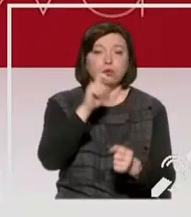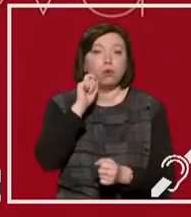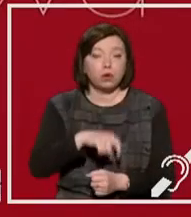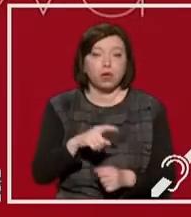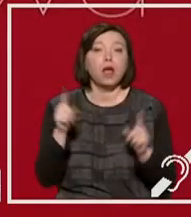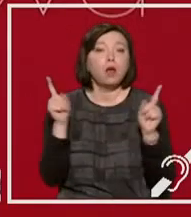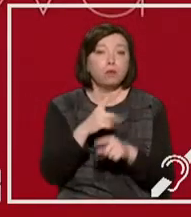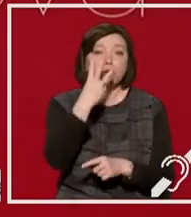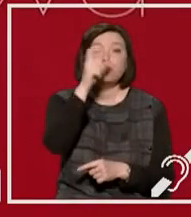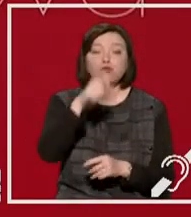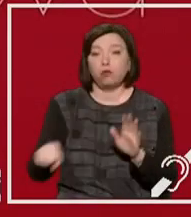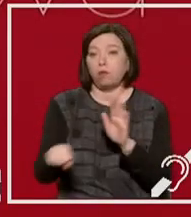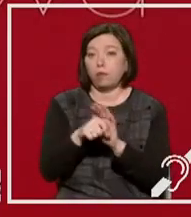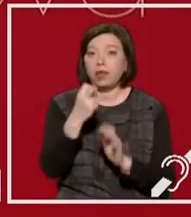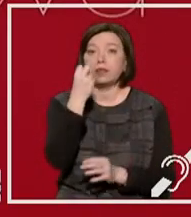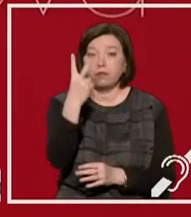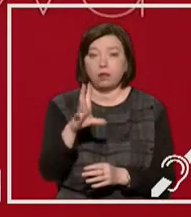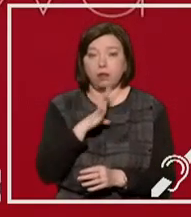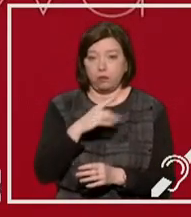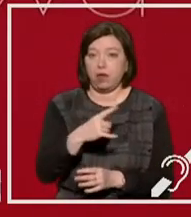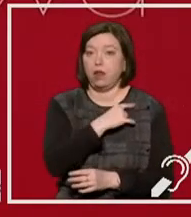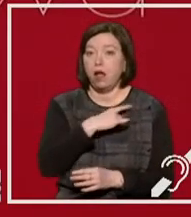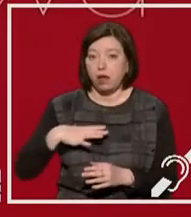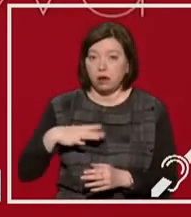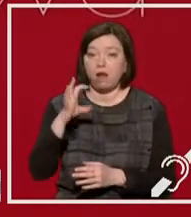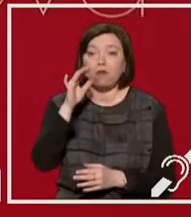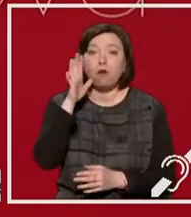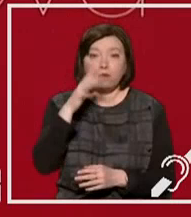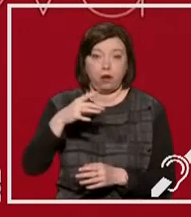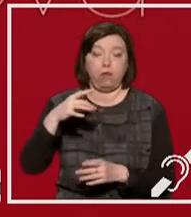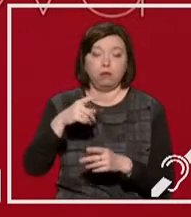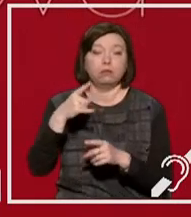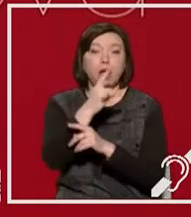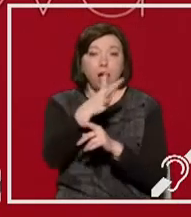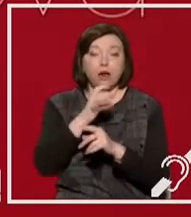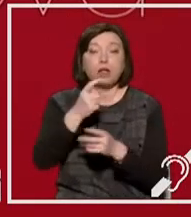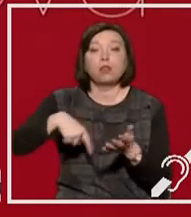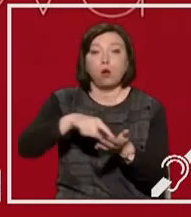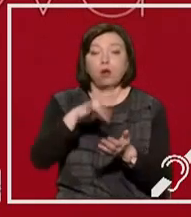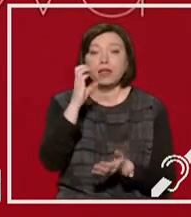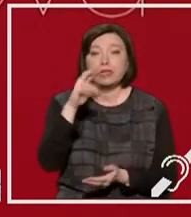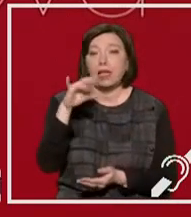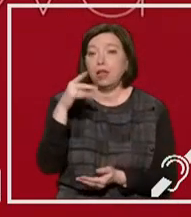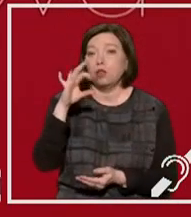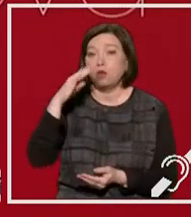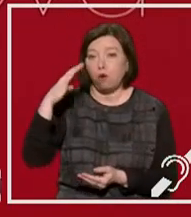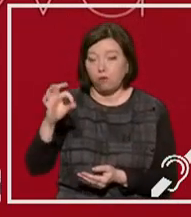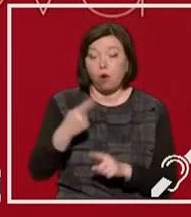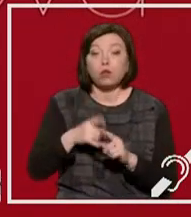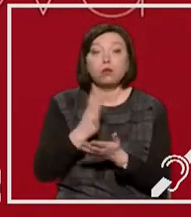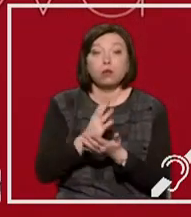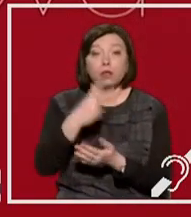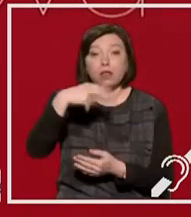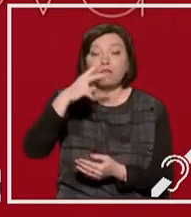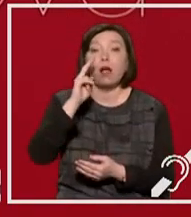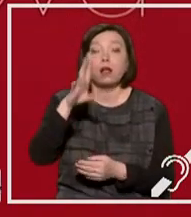cel puțin 3 oameni au murit și alți 12 au fost răniți în urma unui dublu atac cu rachete asupra orașului Selidovo, situat la 20